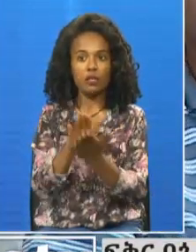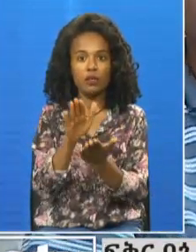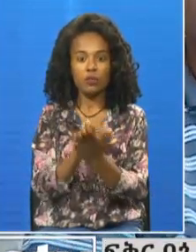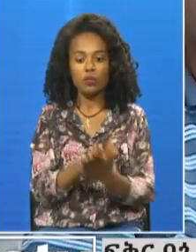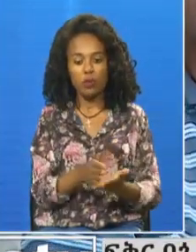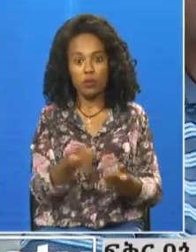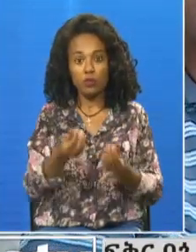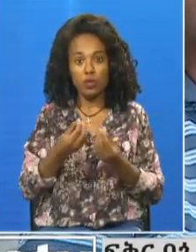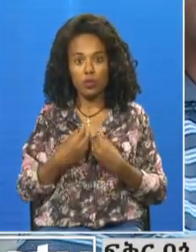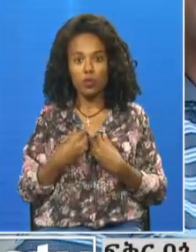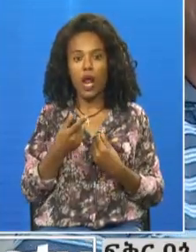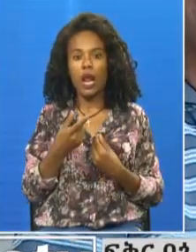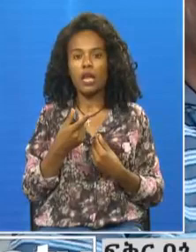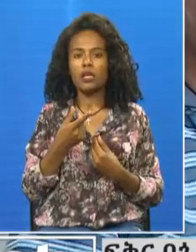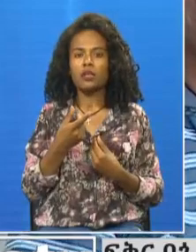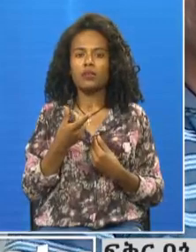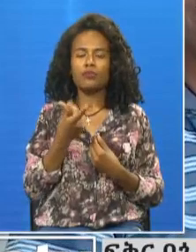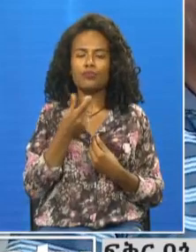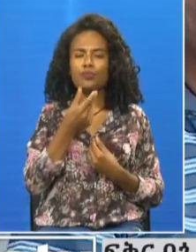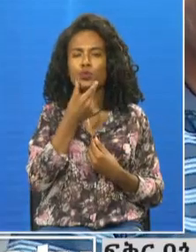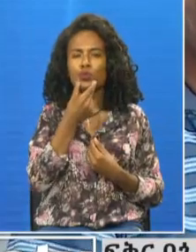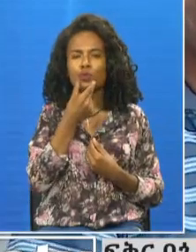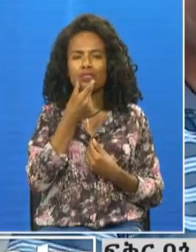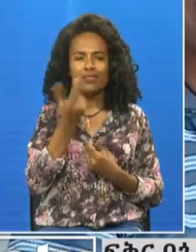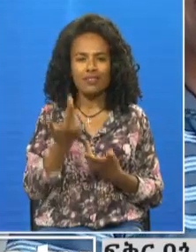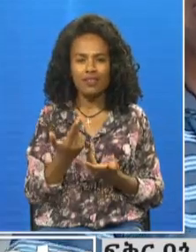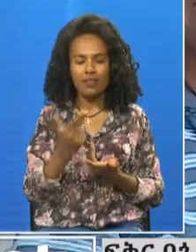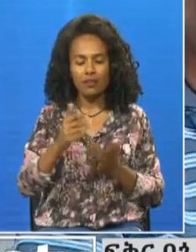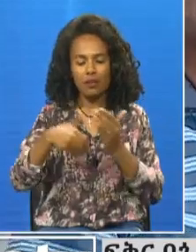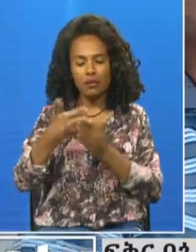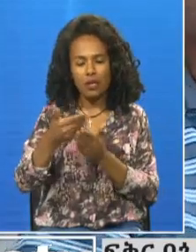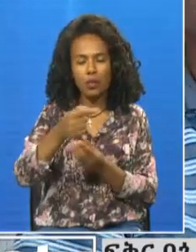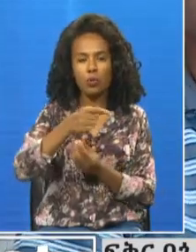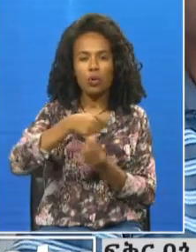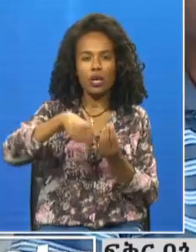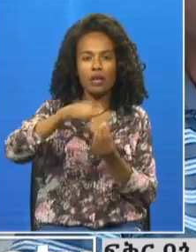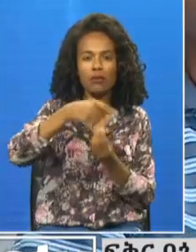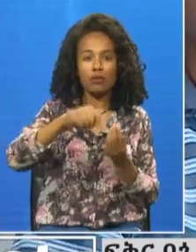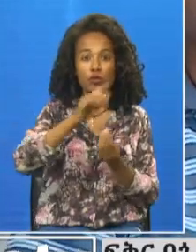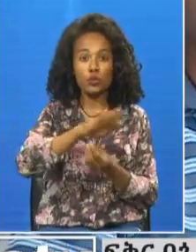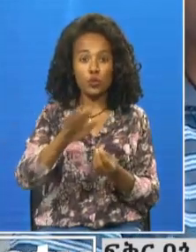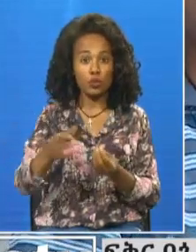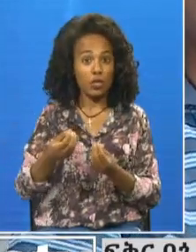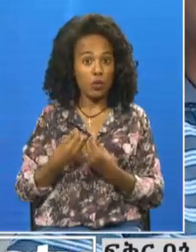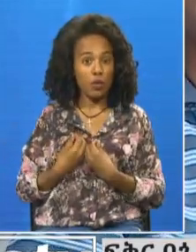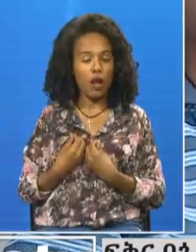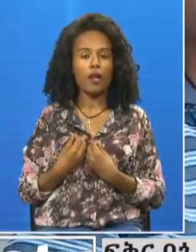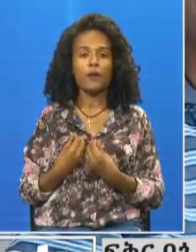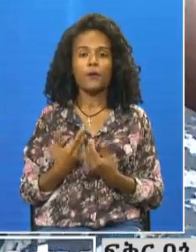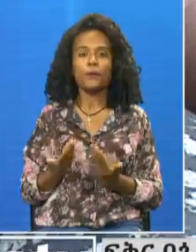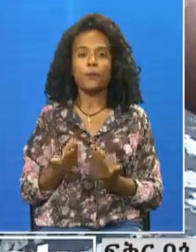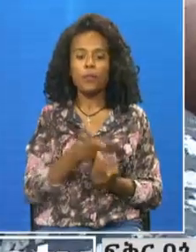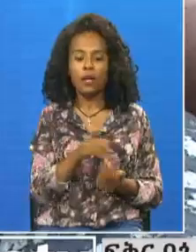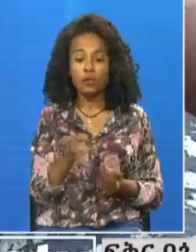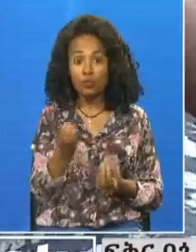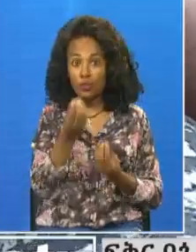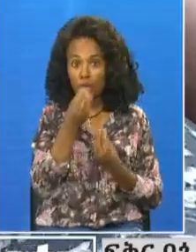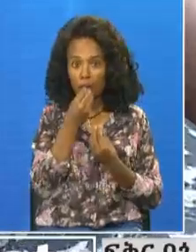ዱቄቶችና ወደ 10,000 ኪሎ የሚሆን ዱቄት እንደዚሁም ወደ 1000 ሊትር የሚሆን